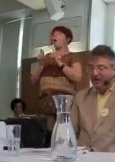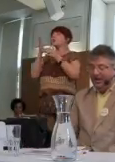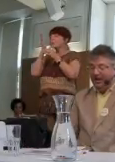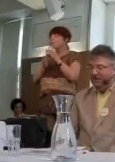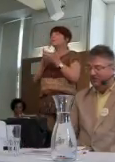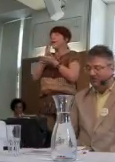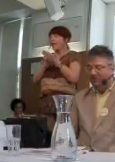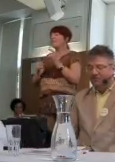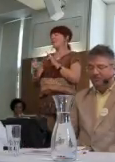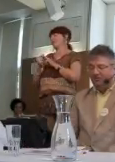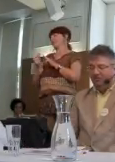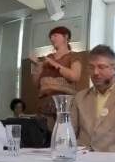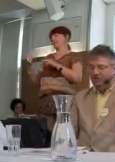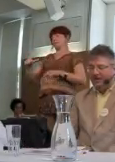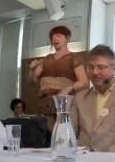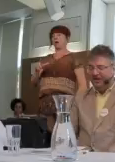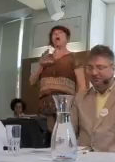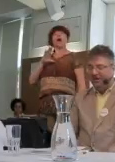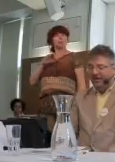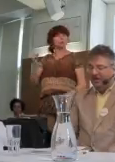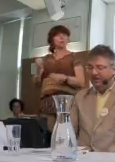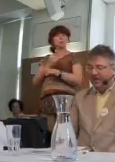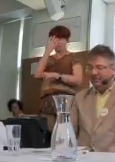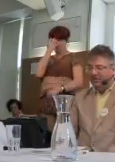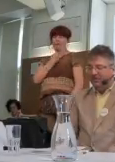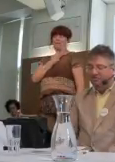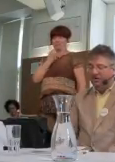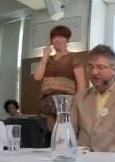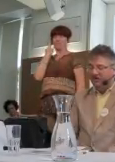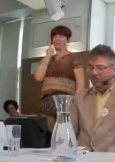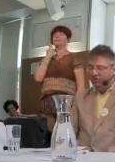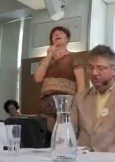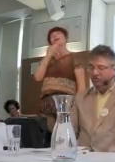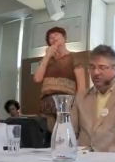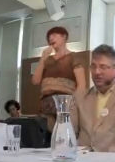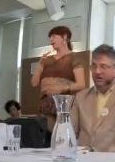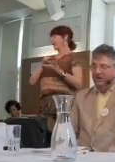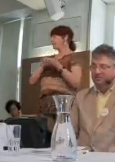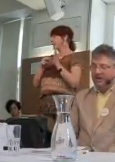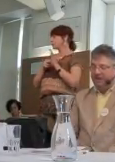Diskussion, nichtsdestotrotz durchaus ernsthaft. Ich bedanke mich für die technische